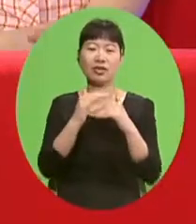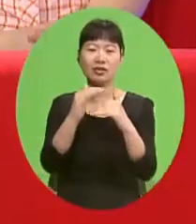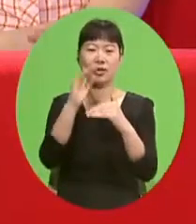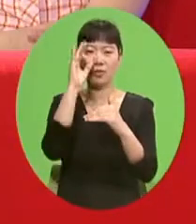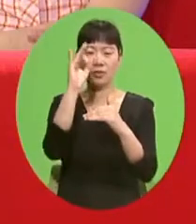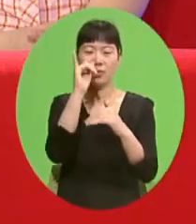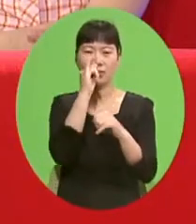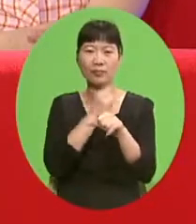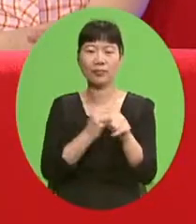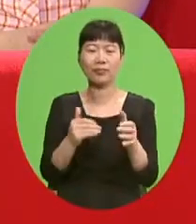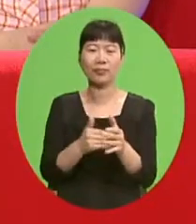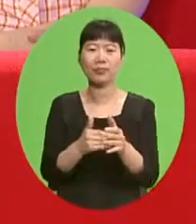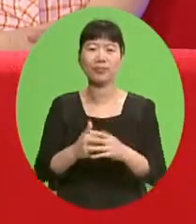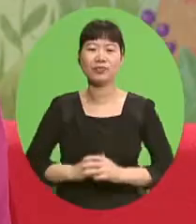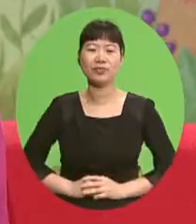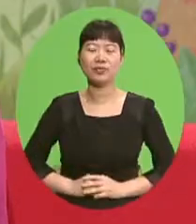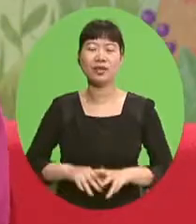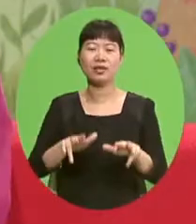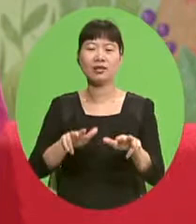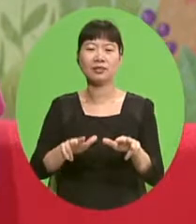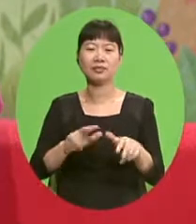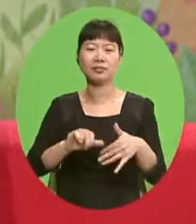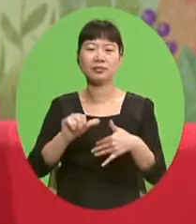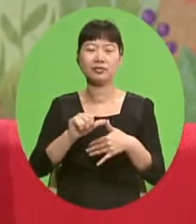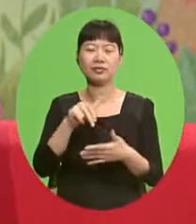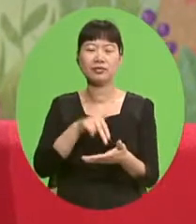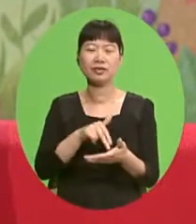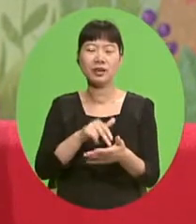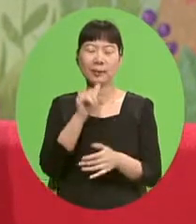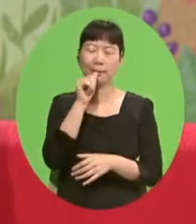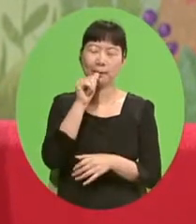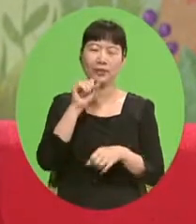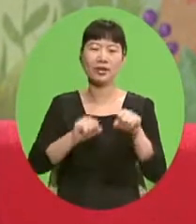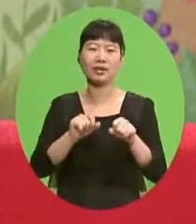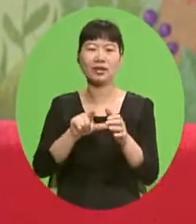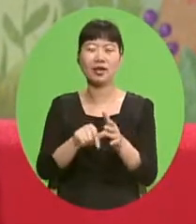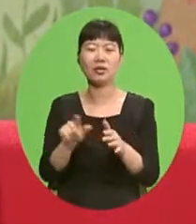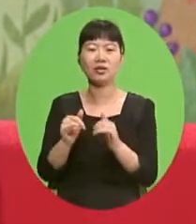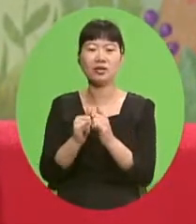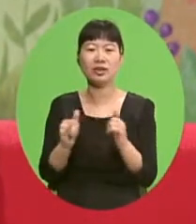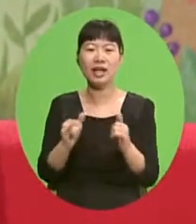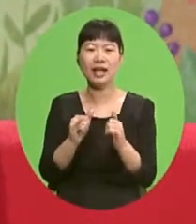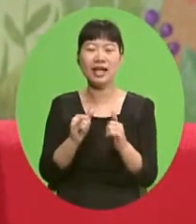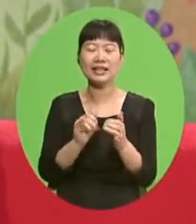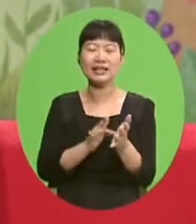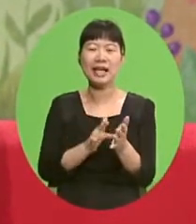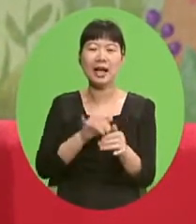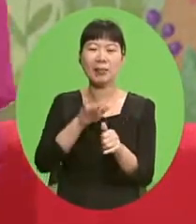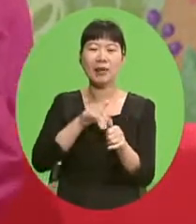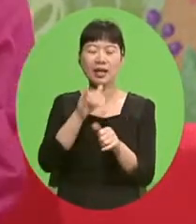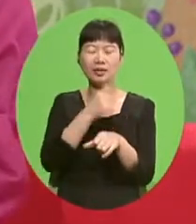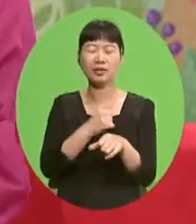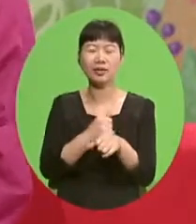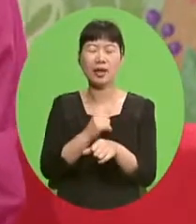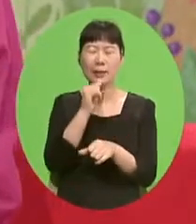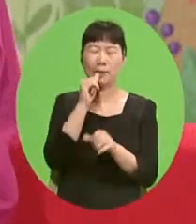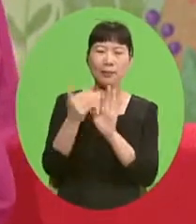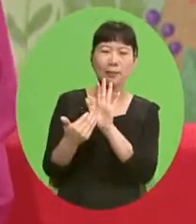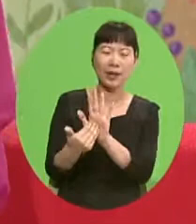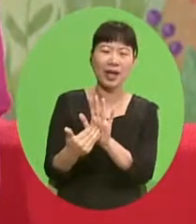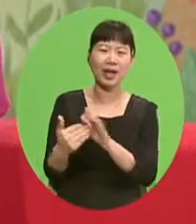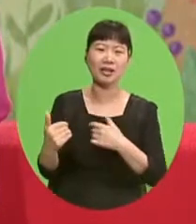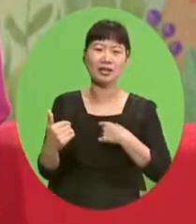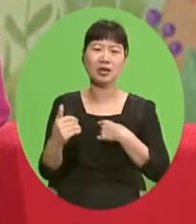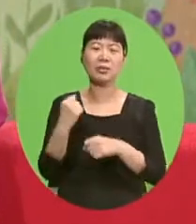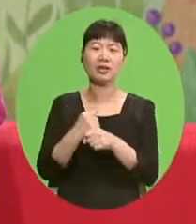볼 수가 있어요. 네. 그럼 만약에 준혁이가 이렇게 빠는 행동을 했을 때 어떤 분들은 왜 약도 발라놓고 못 빨게, 아, 싫어 이렇게 하게